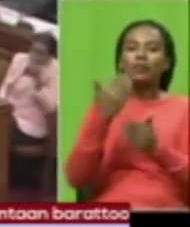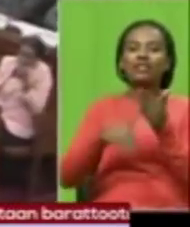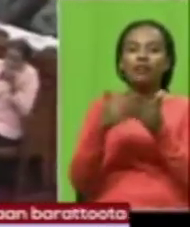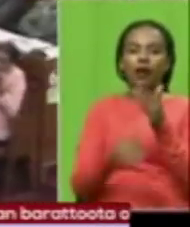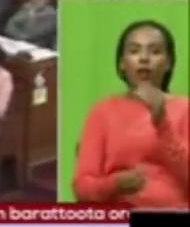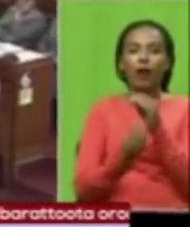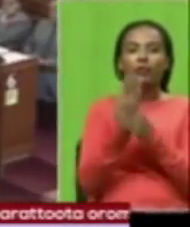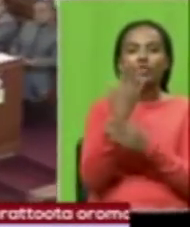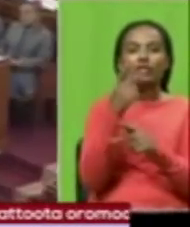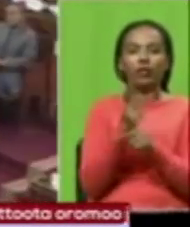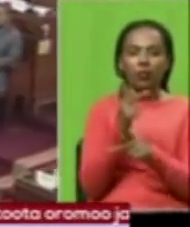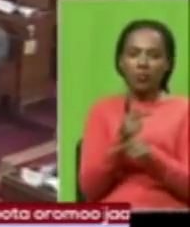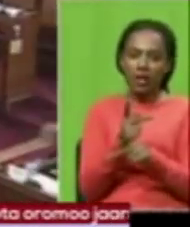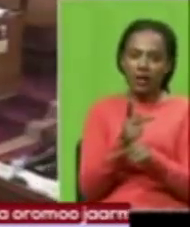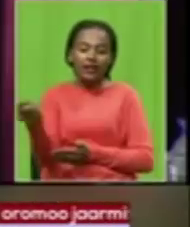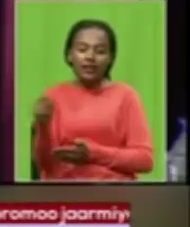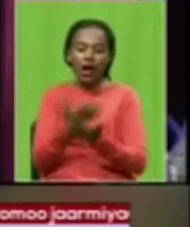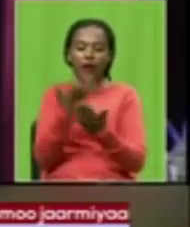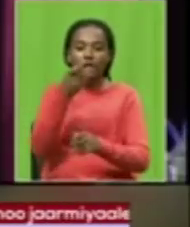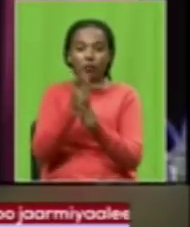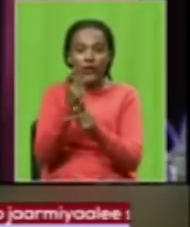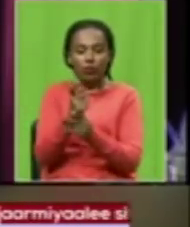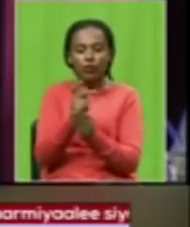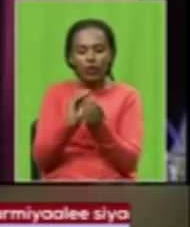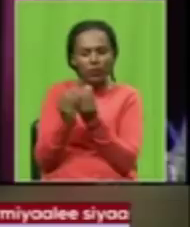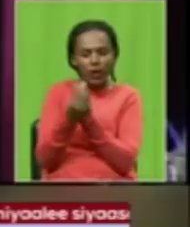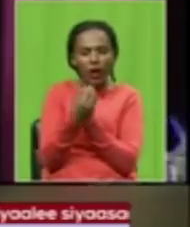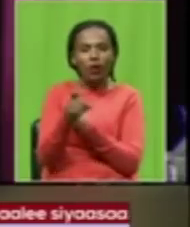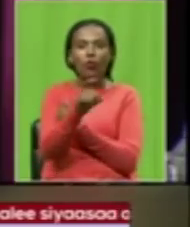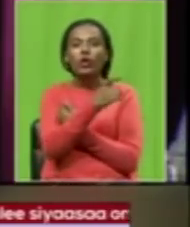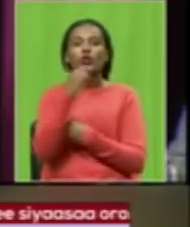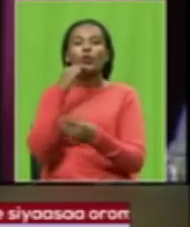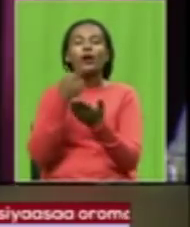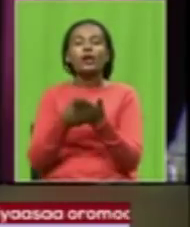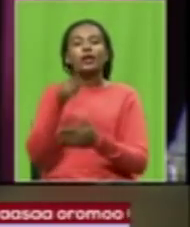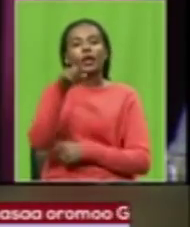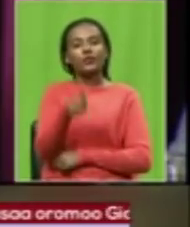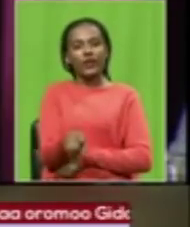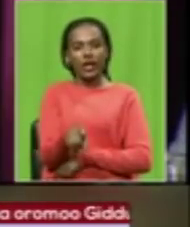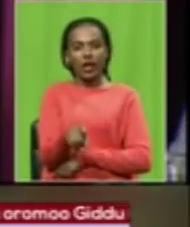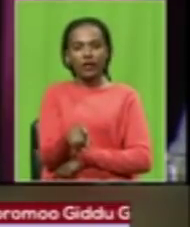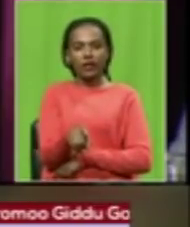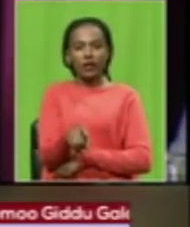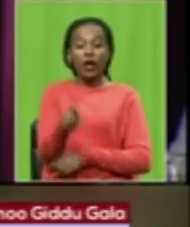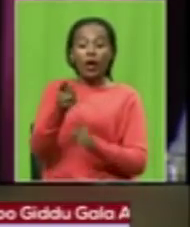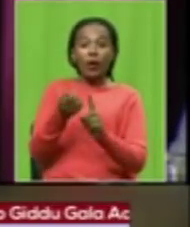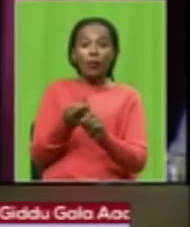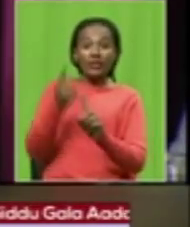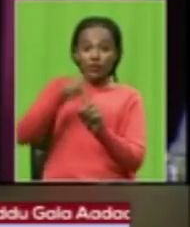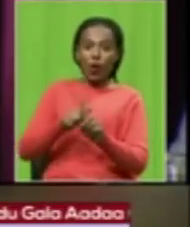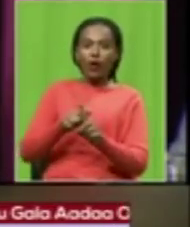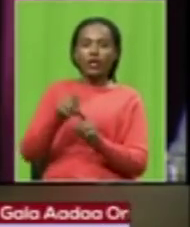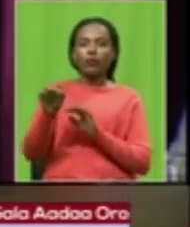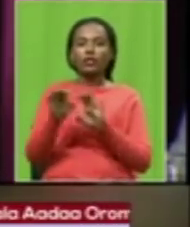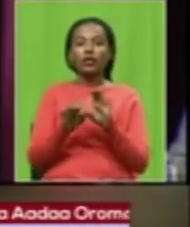1,980. Ministeer muummee Dr. Abiy Ahmed gaafii fi yaada miseensota mana maree bakka bu'oota ummataa dhimma ramaddii baajataa